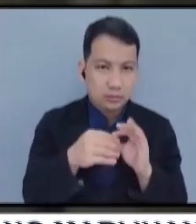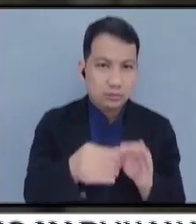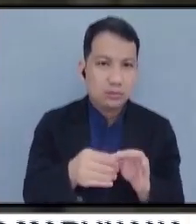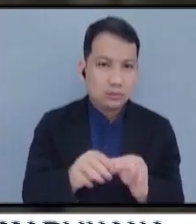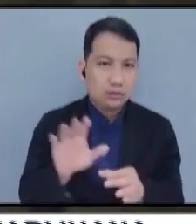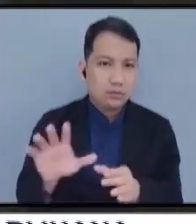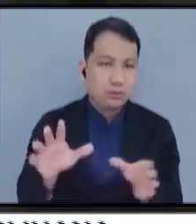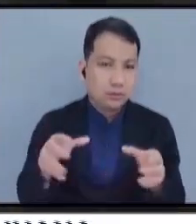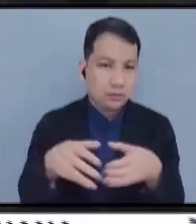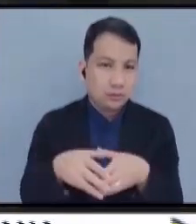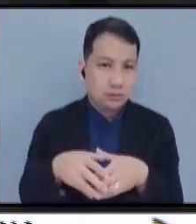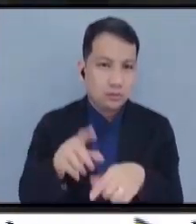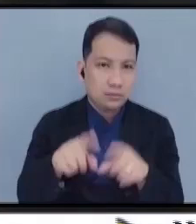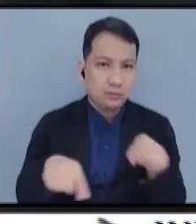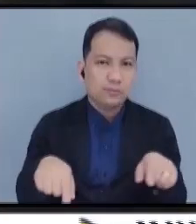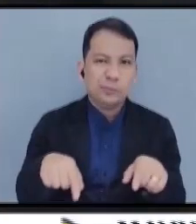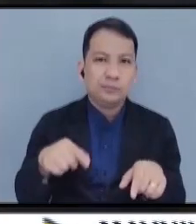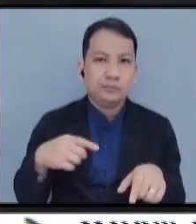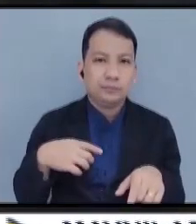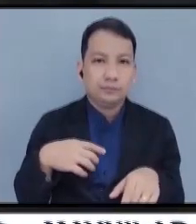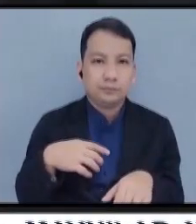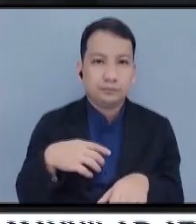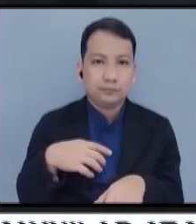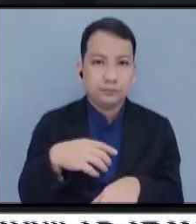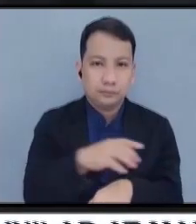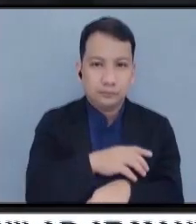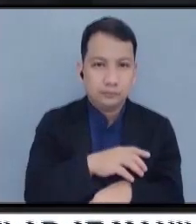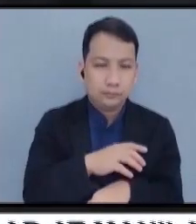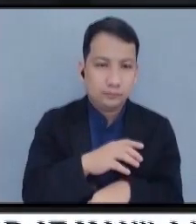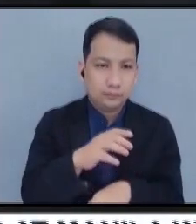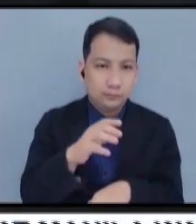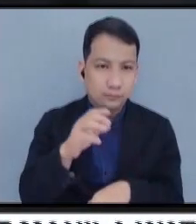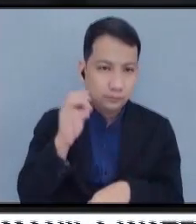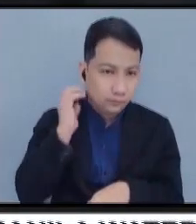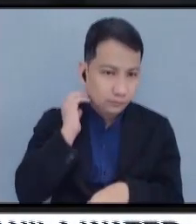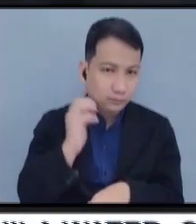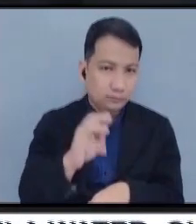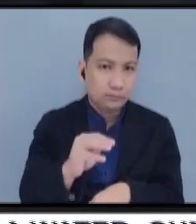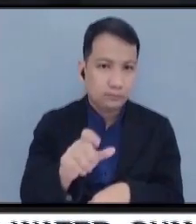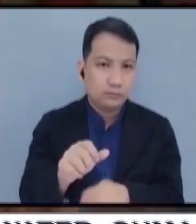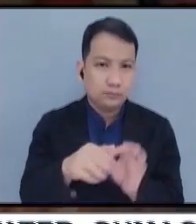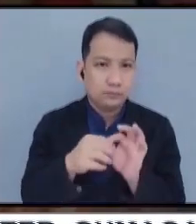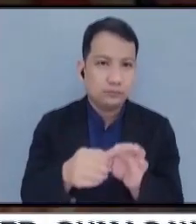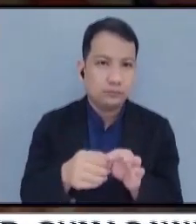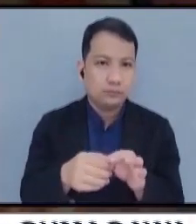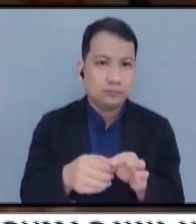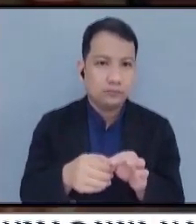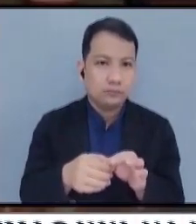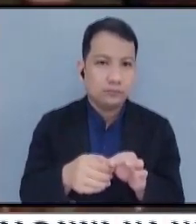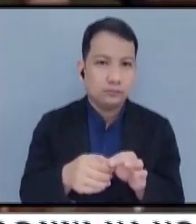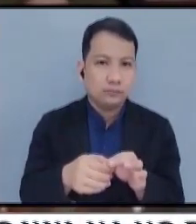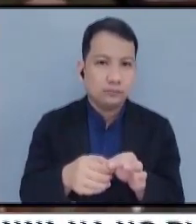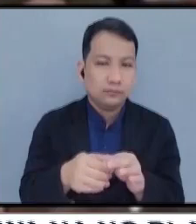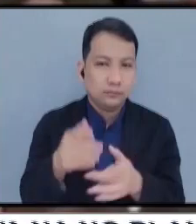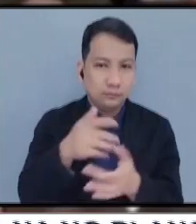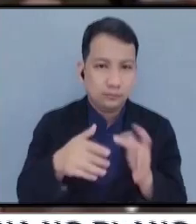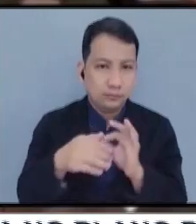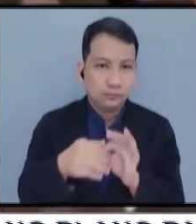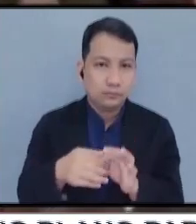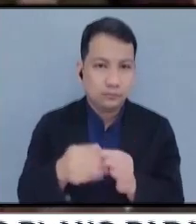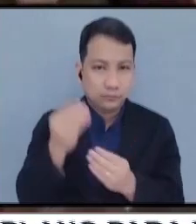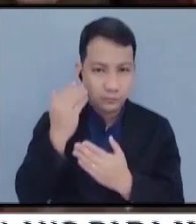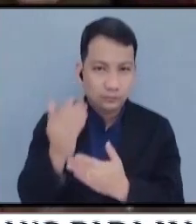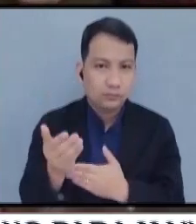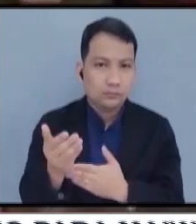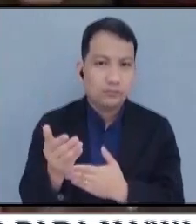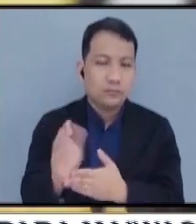iba pang mambabatas sa Mindanao Len ng Armed Forces of the Philippines House of Representatives Fellowship. Sa kanyang talumpati, tiniyak ni Romualdez